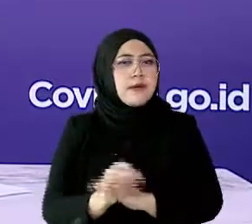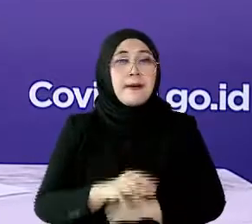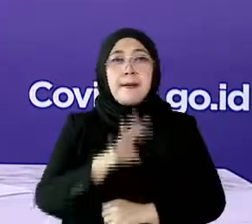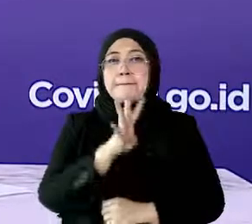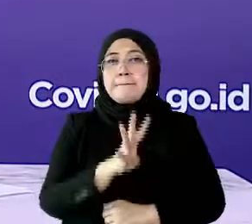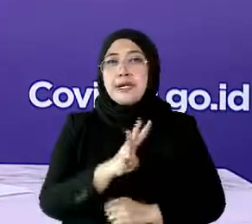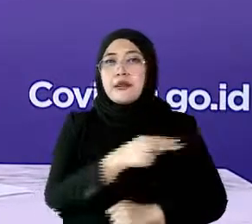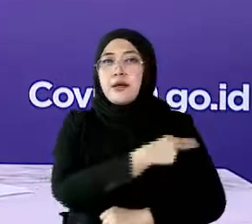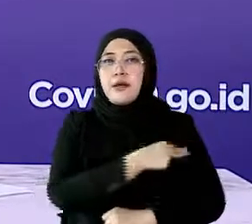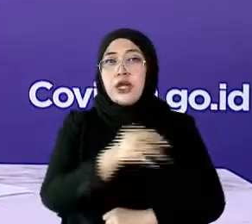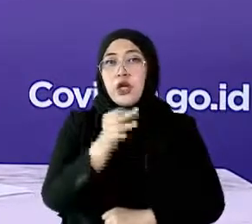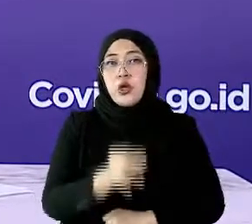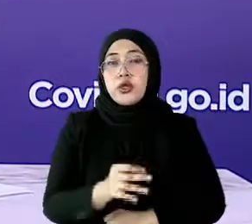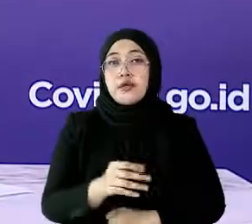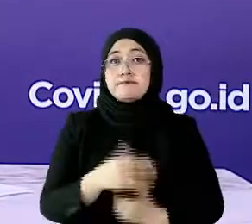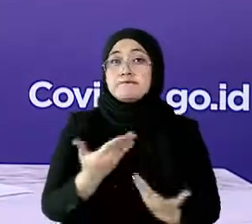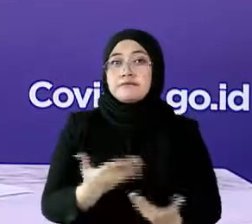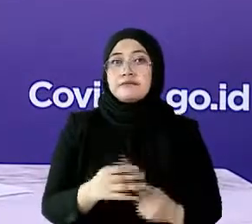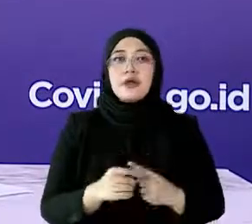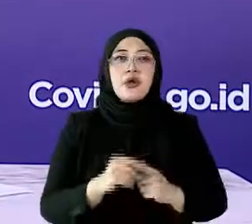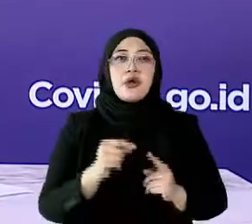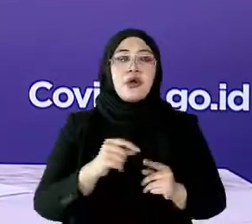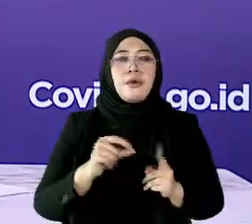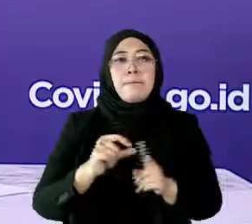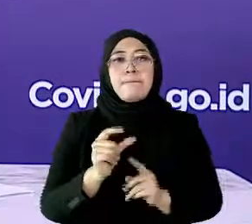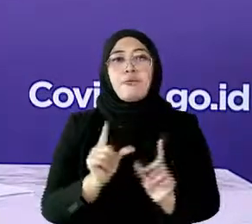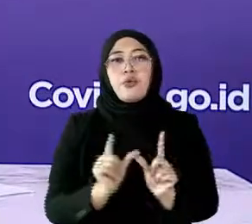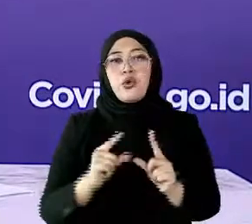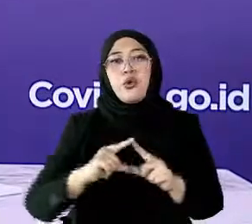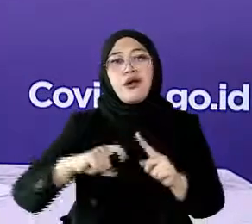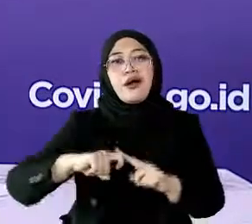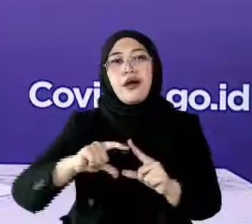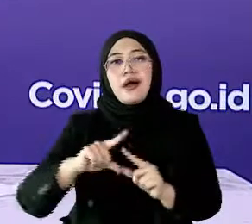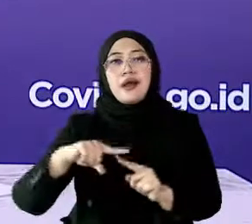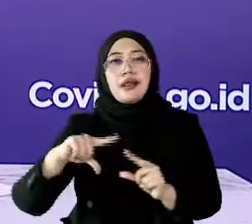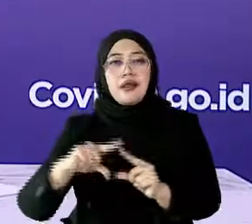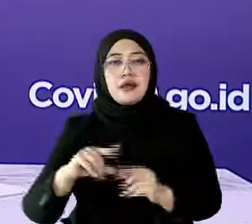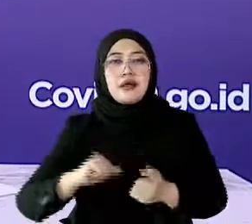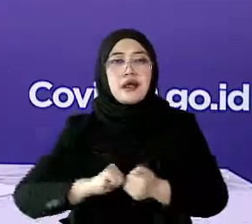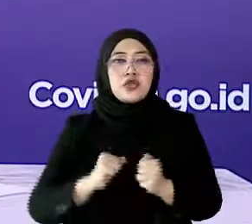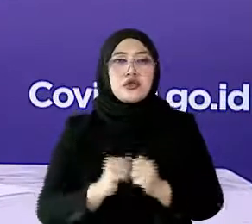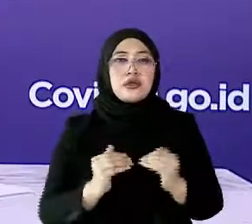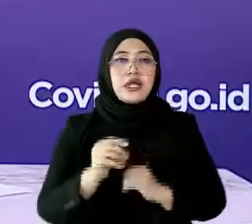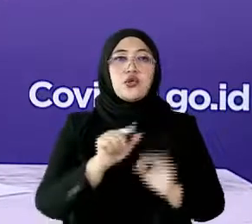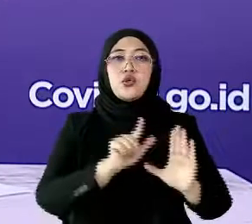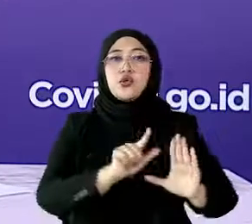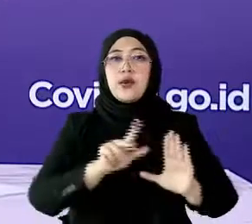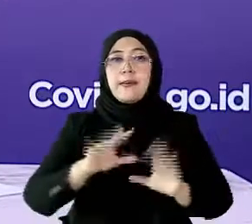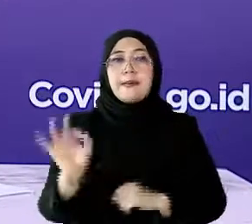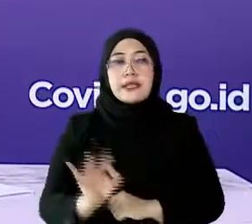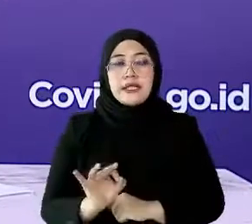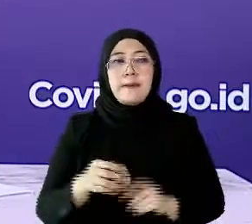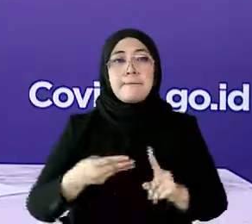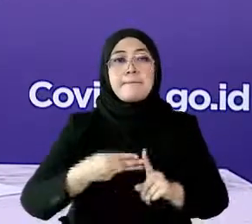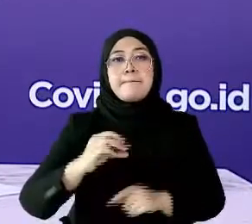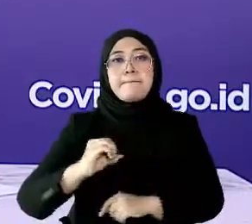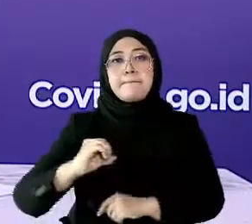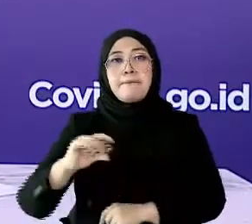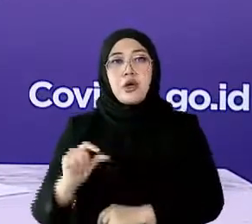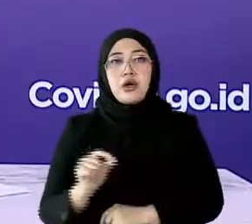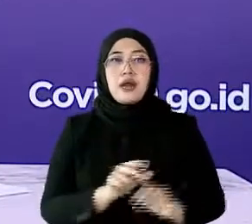kabupaten kota tersebut adalah yang pertama adalah Purwakarta dengan kenaikan kasus 78 persen danboard